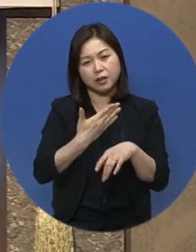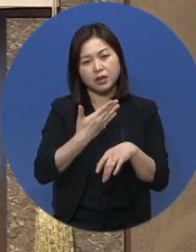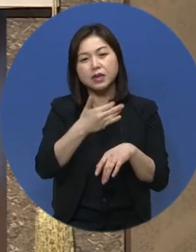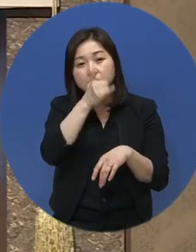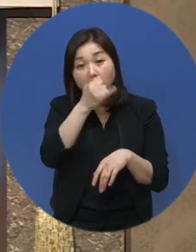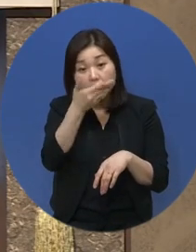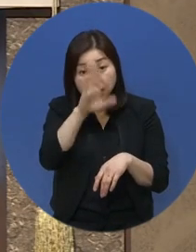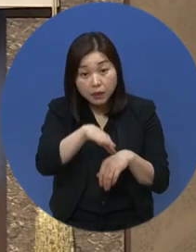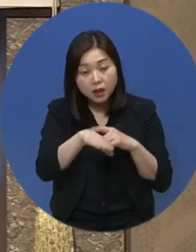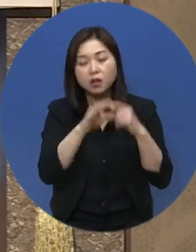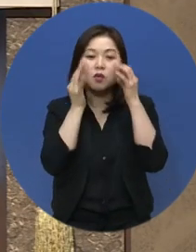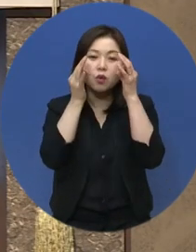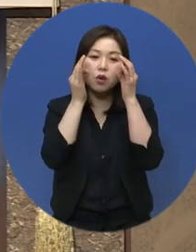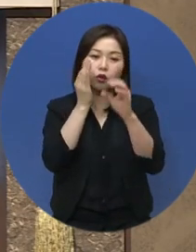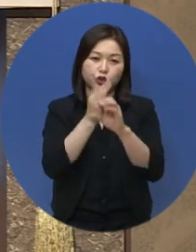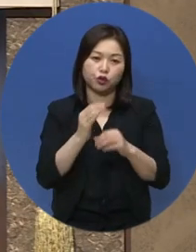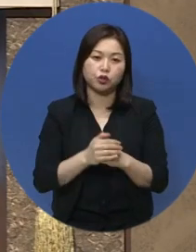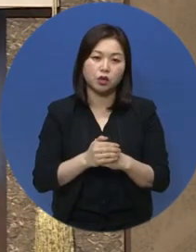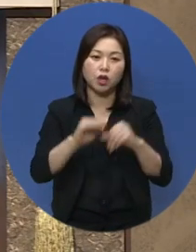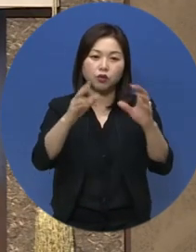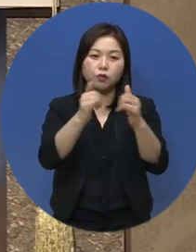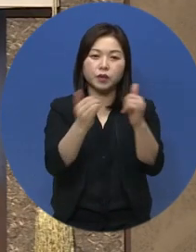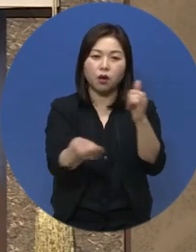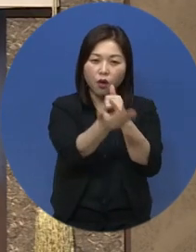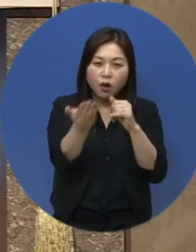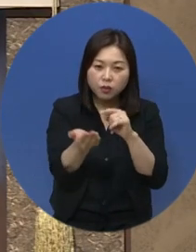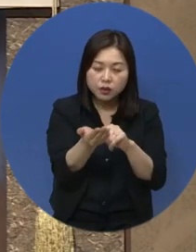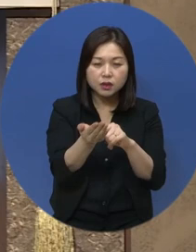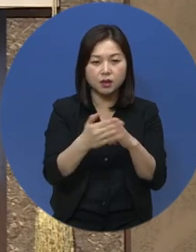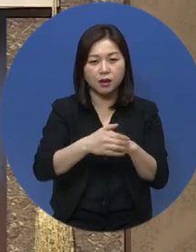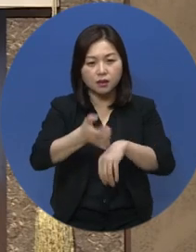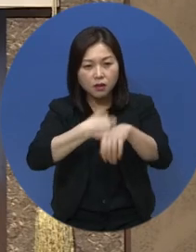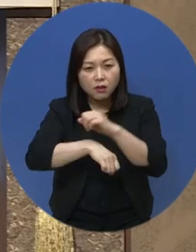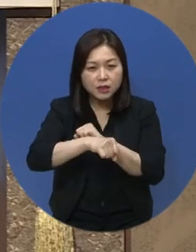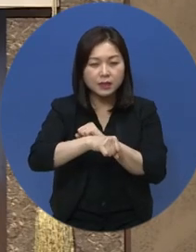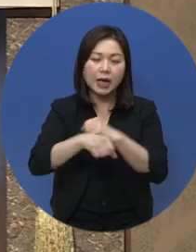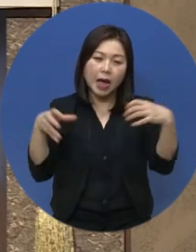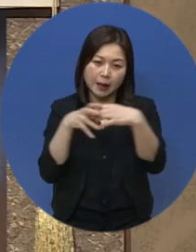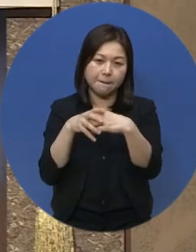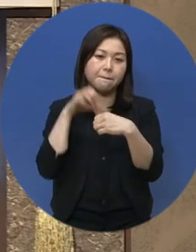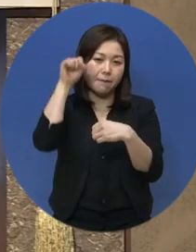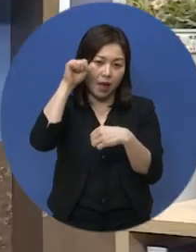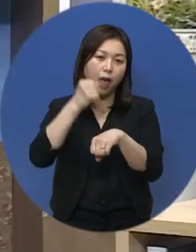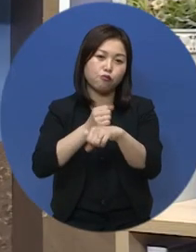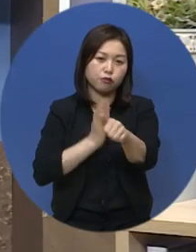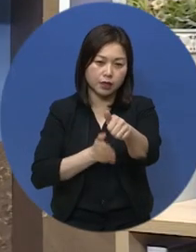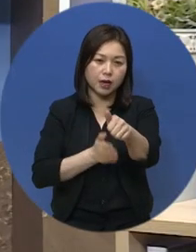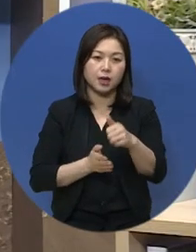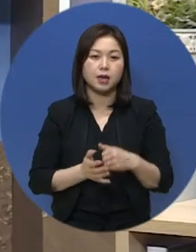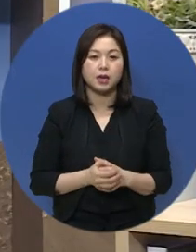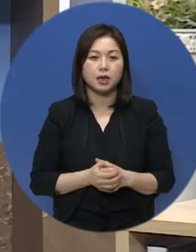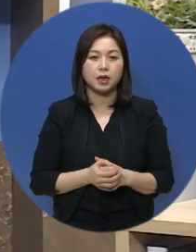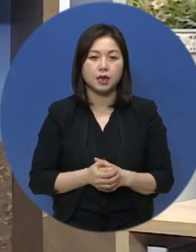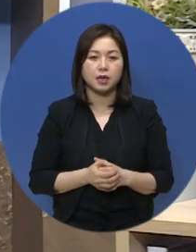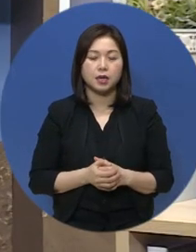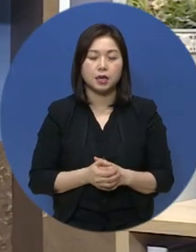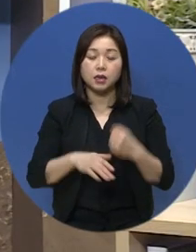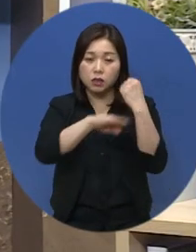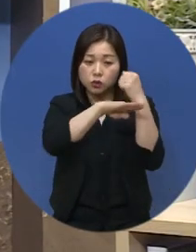열심히 노력하고 있는데 네. 국민들께서 좀 앞장서서 또 이런 부분들은 같이 외쳐주시면 좋을 것 같습니다. 네, 그러니까 기준이 지금은